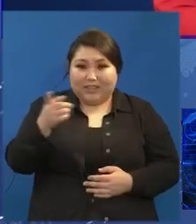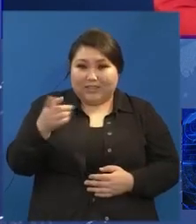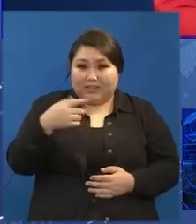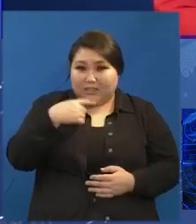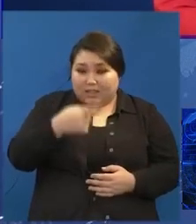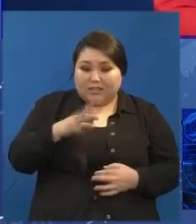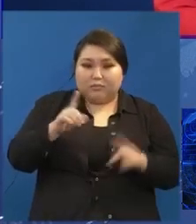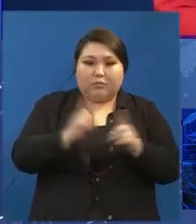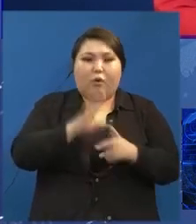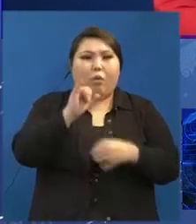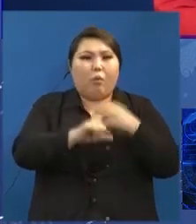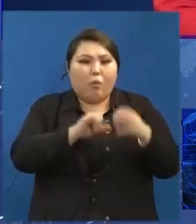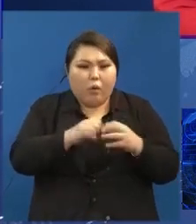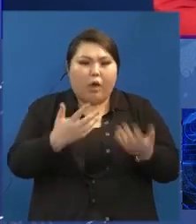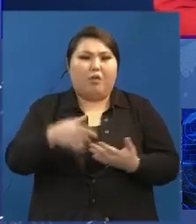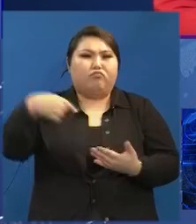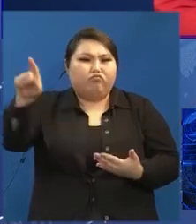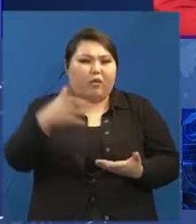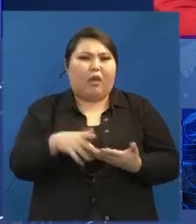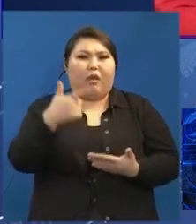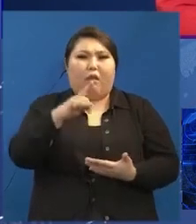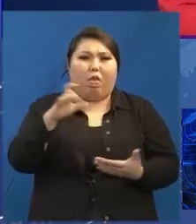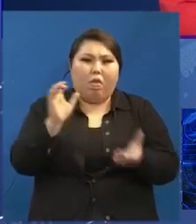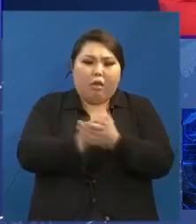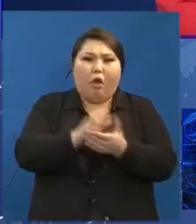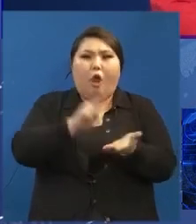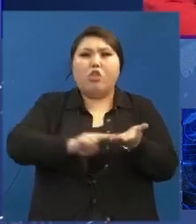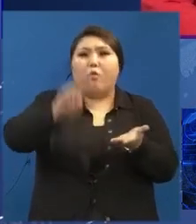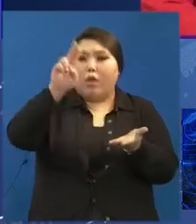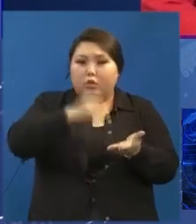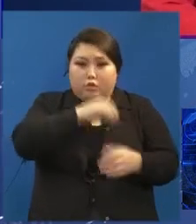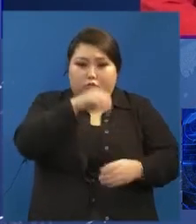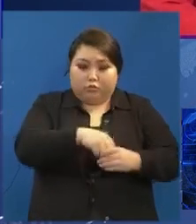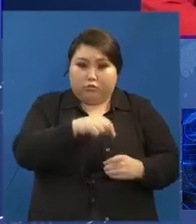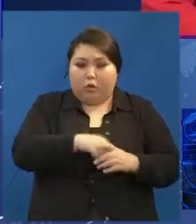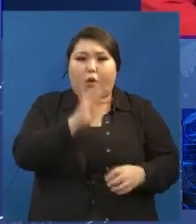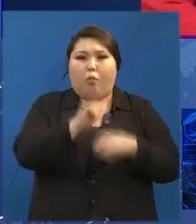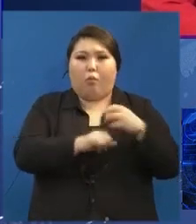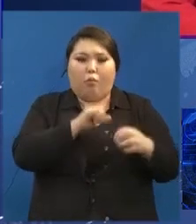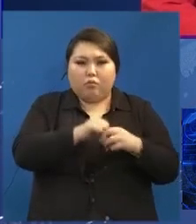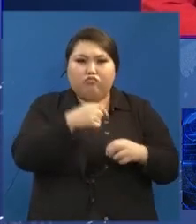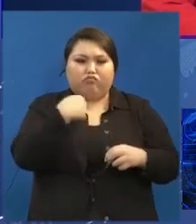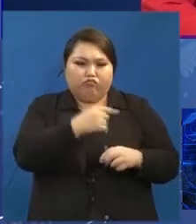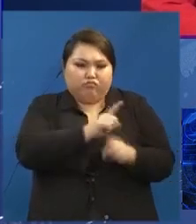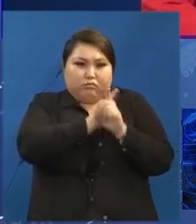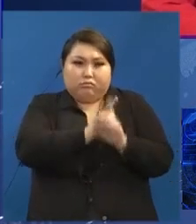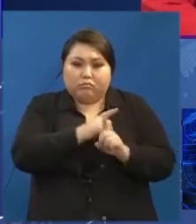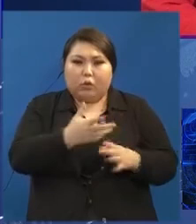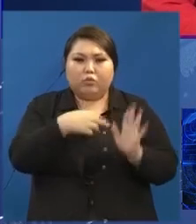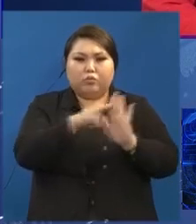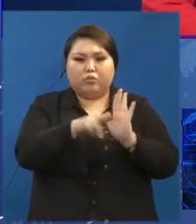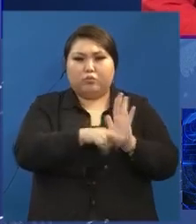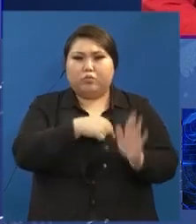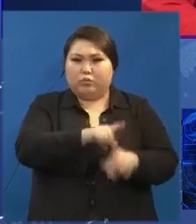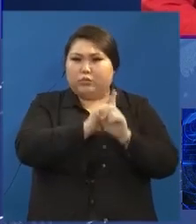энэ олон улсын гэрээ конвенцэд нэгдсэн бол яг энэ олон улсынхаа жишгийн дагуу, дүрмийн дагуу энэ